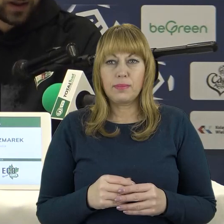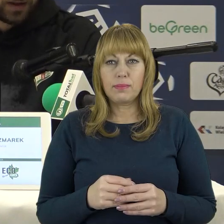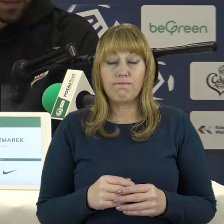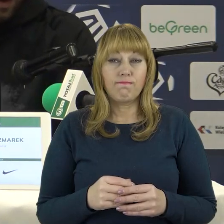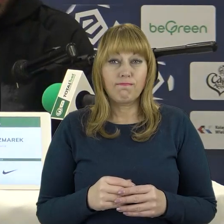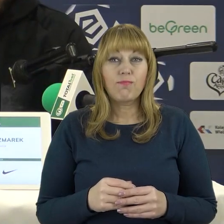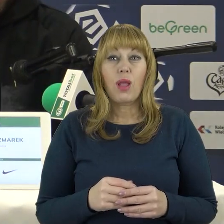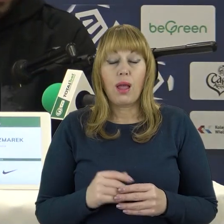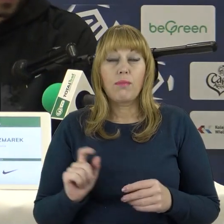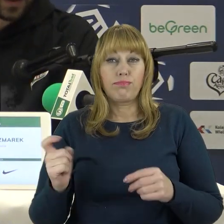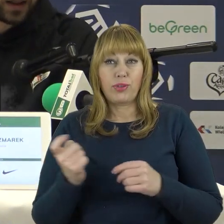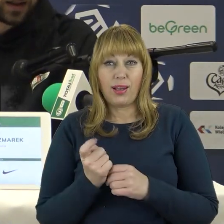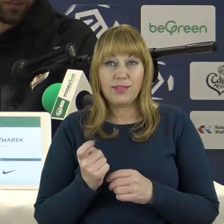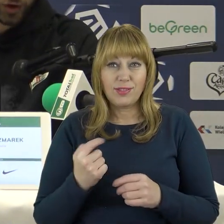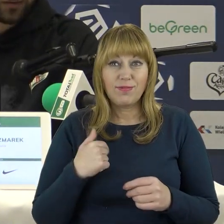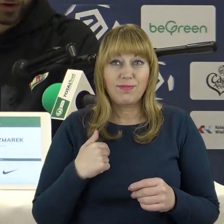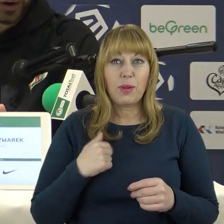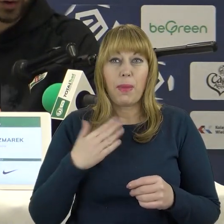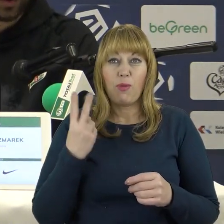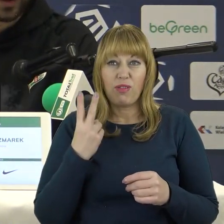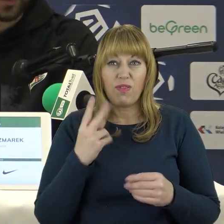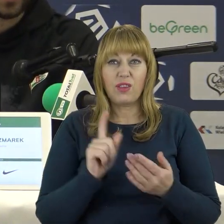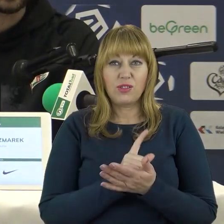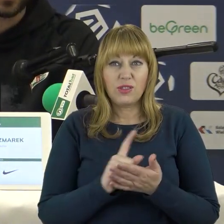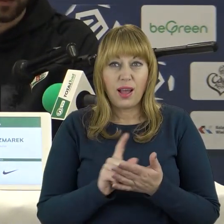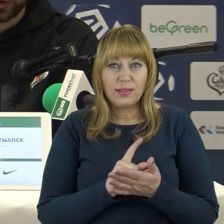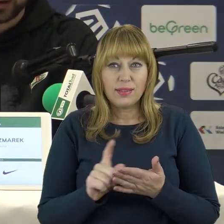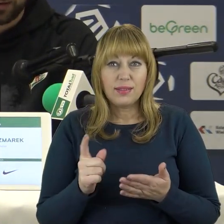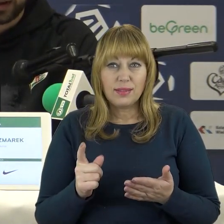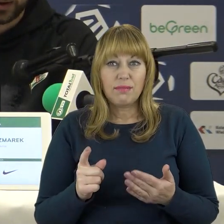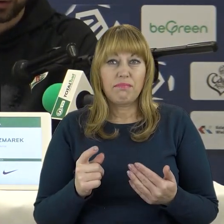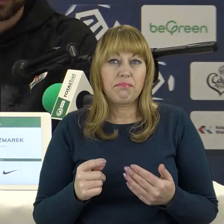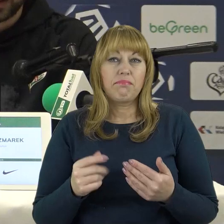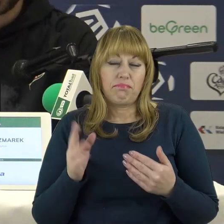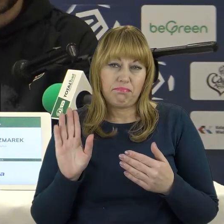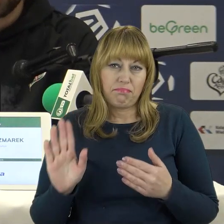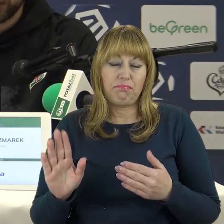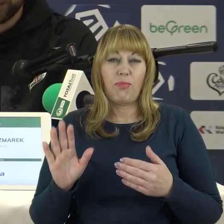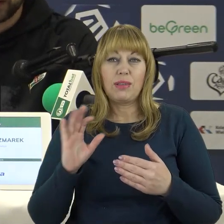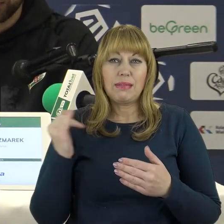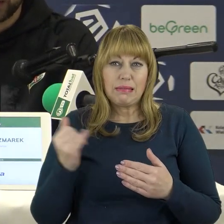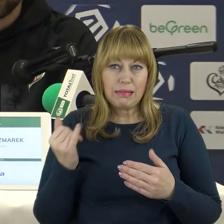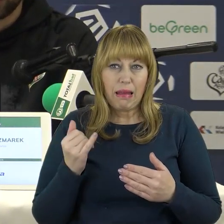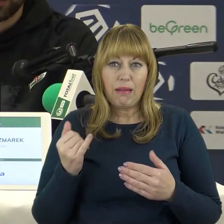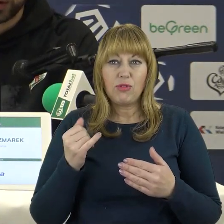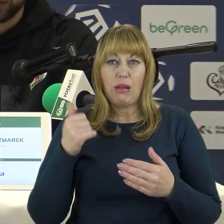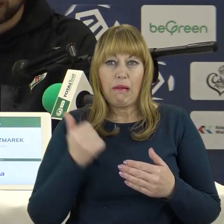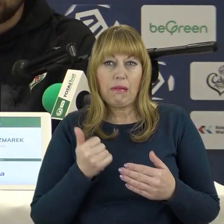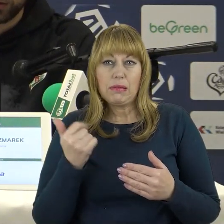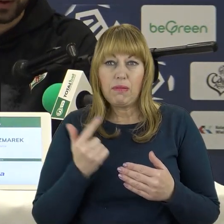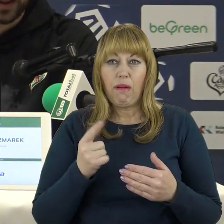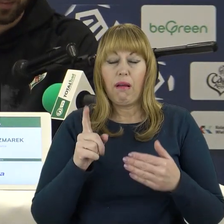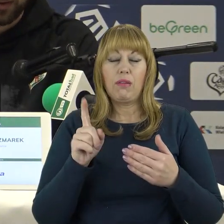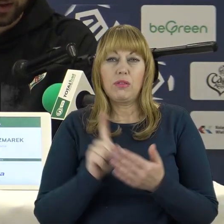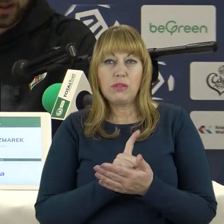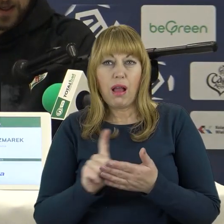Przeciwnik miał dwie możliwości, których im nigdy nie można zabrać. Oni w każdym meczu będą mieli tą jedną, drugą możliwość,